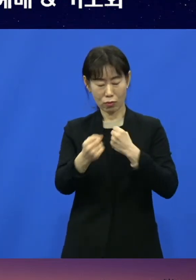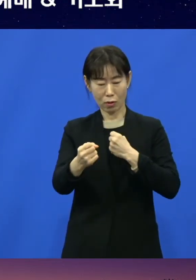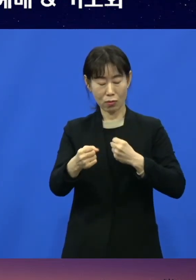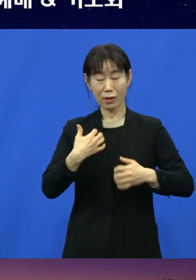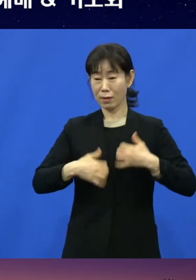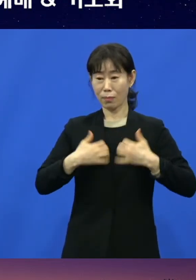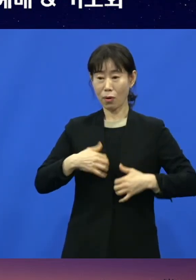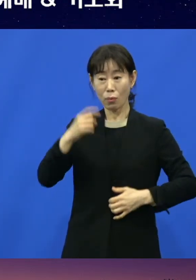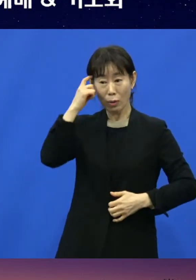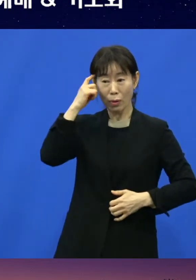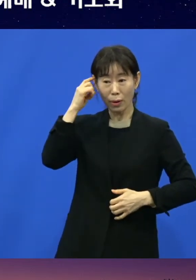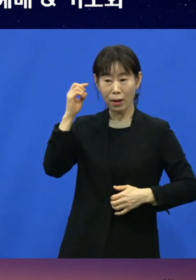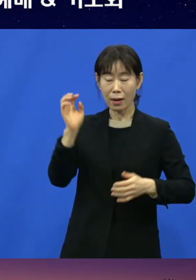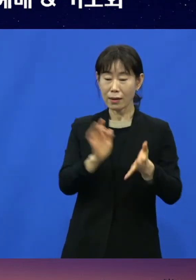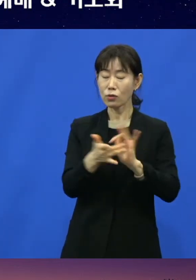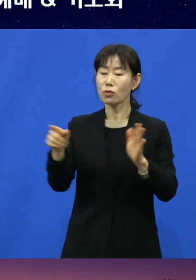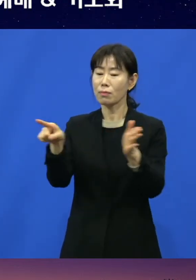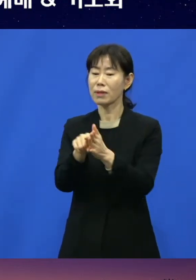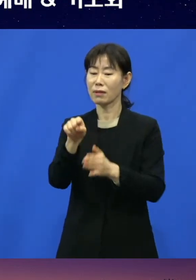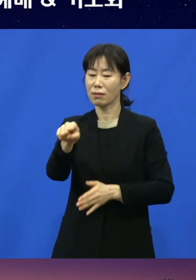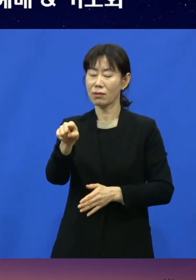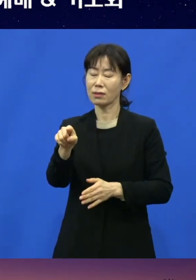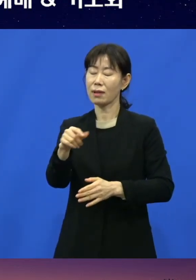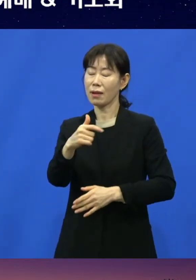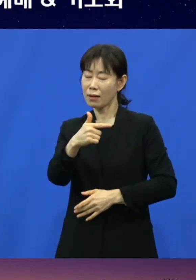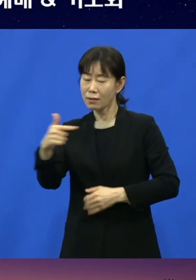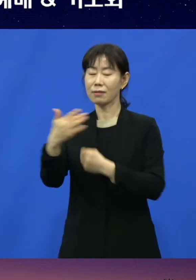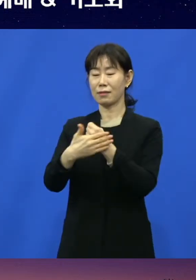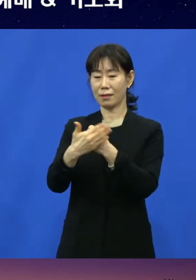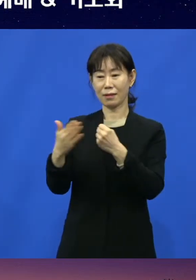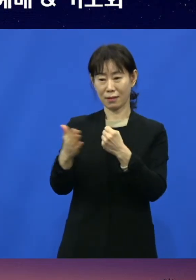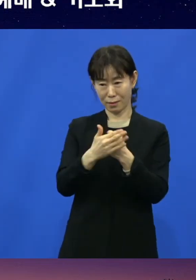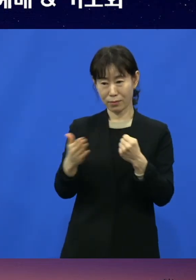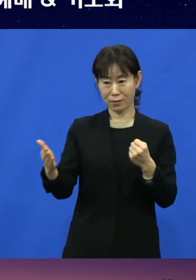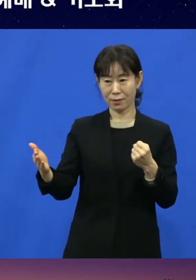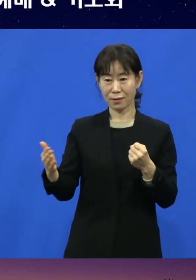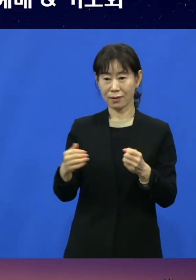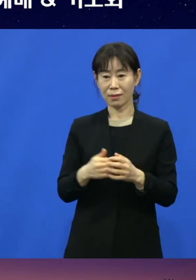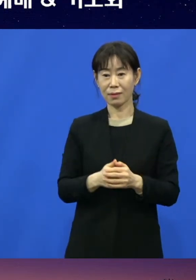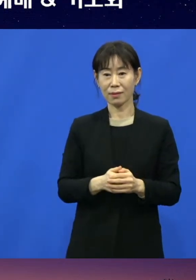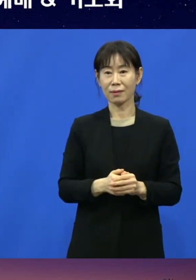게 너무 크니까. 이것으로 인하여 나에게 주어는 기쁨이 너무 크니까.